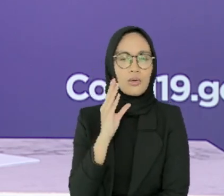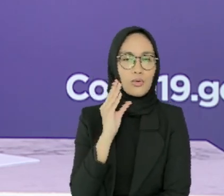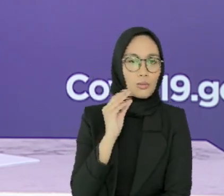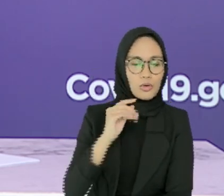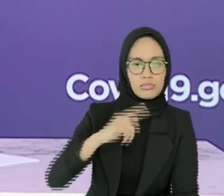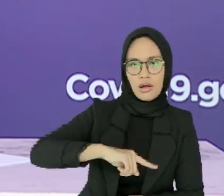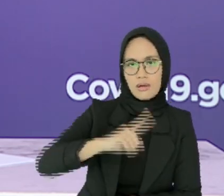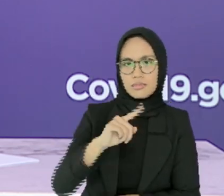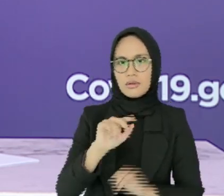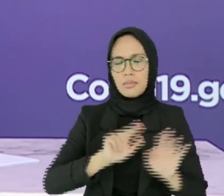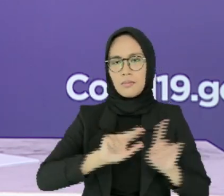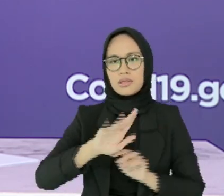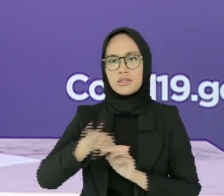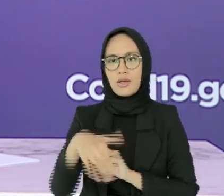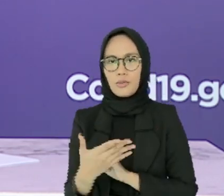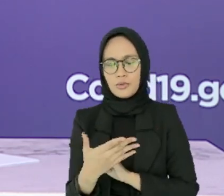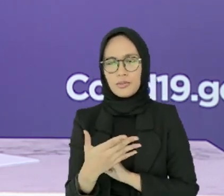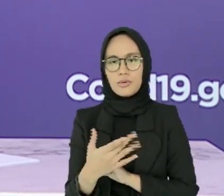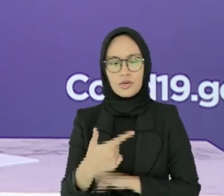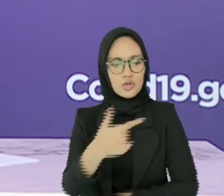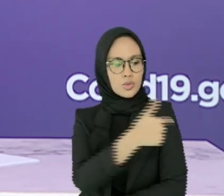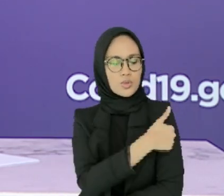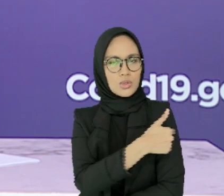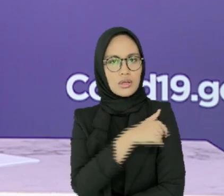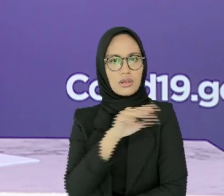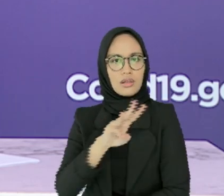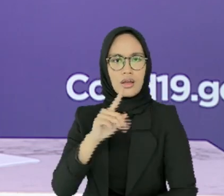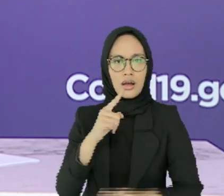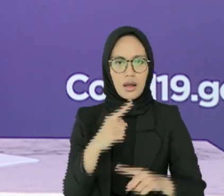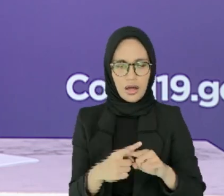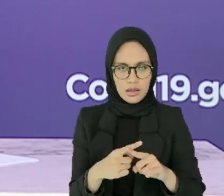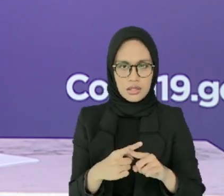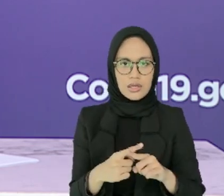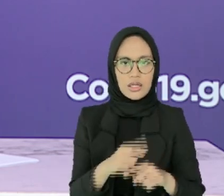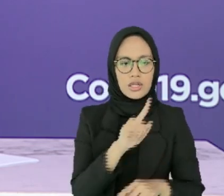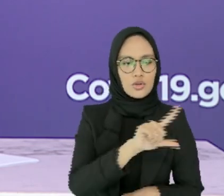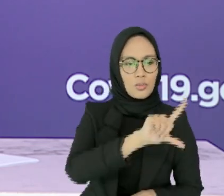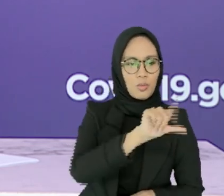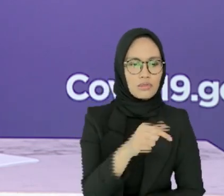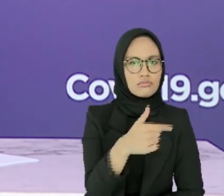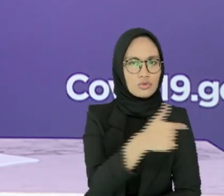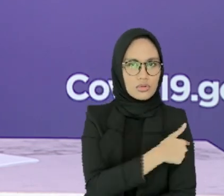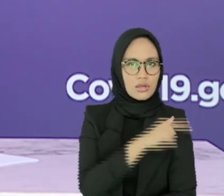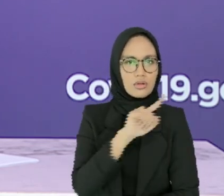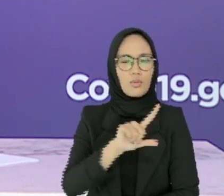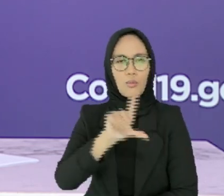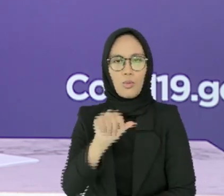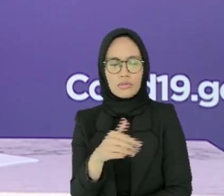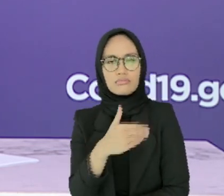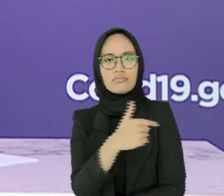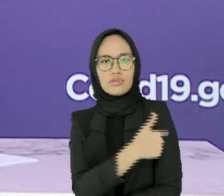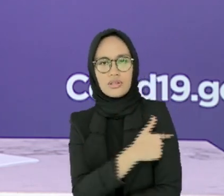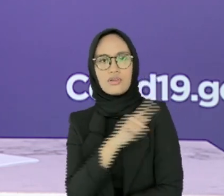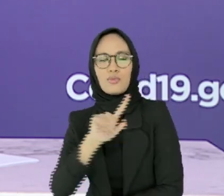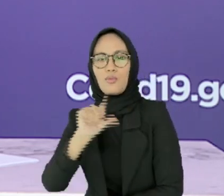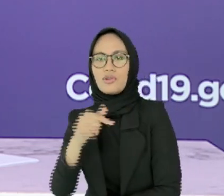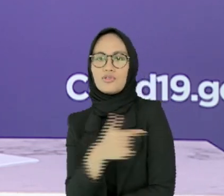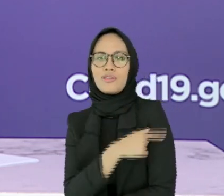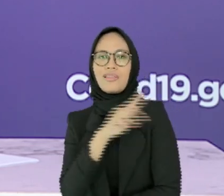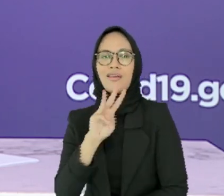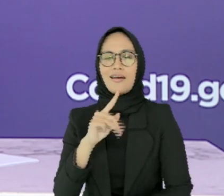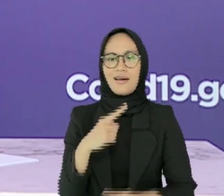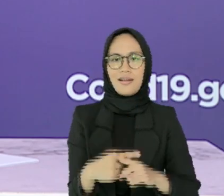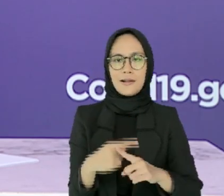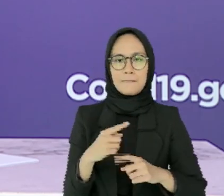dengan penyuntikan tiga dosis dan interval 1 bulan per dosis Hai sampai saat ini